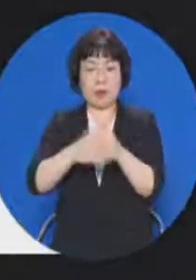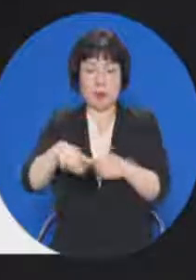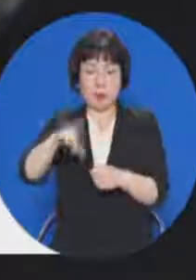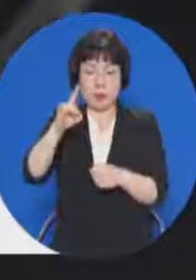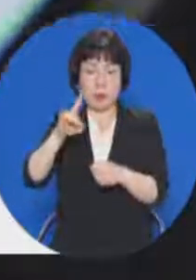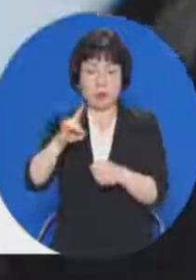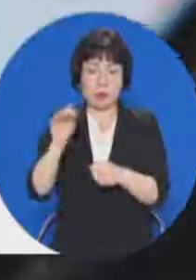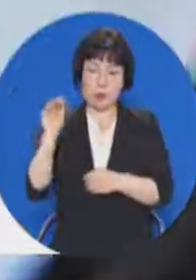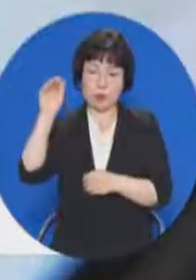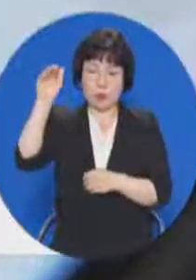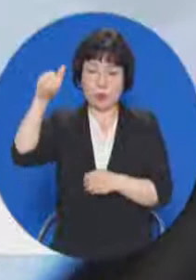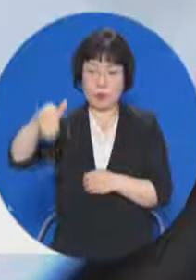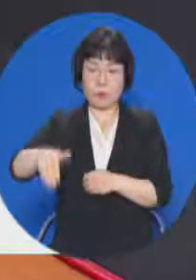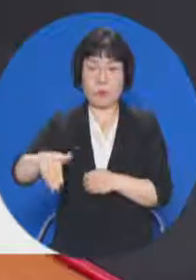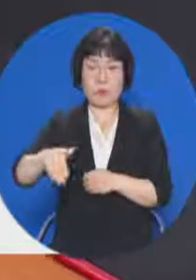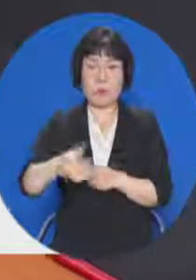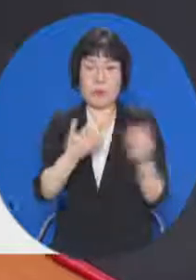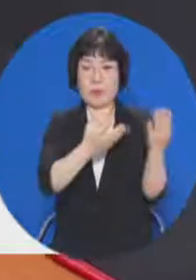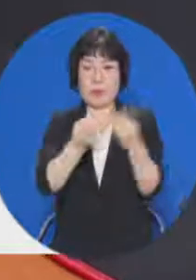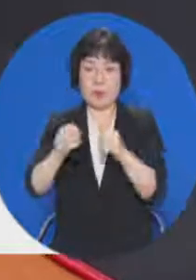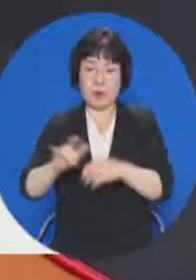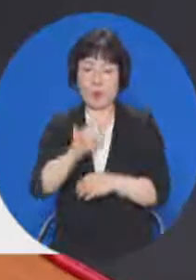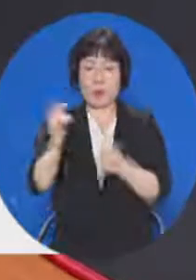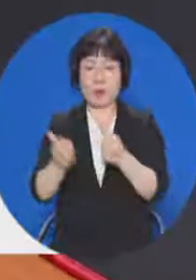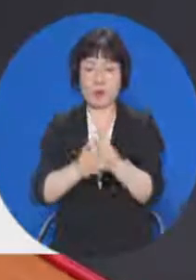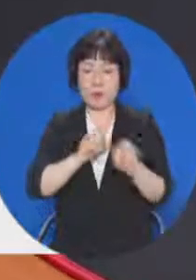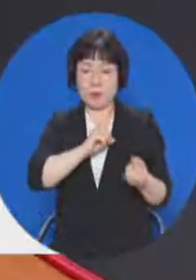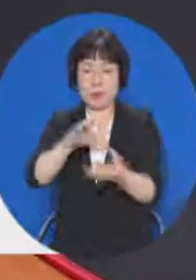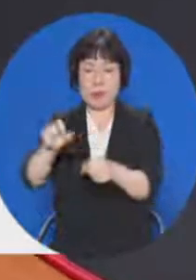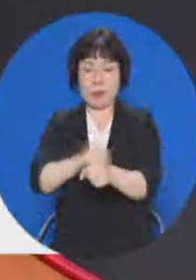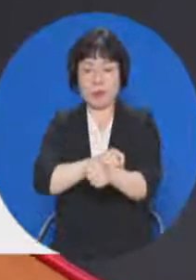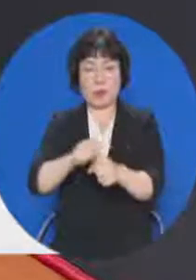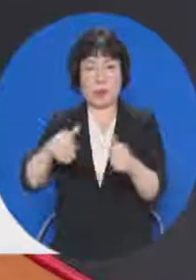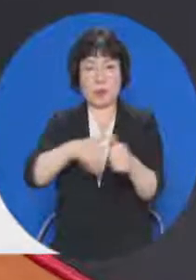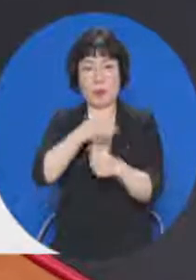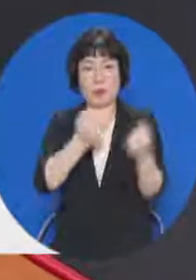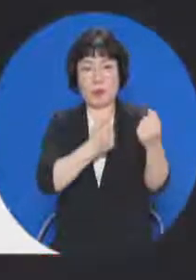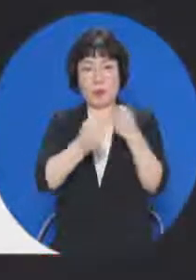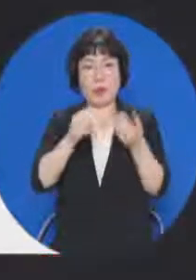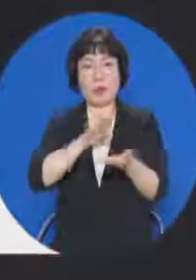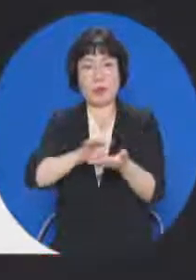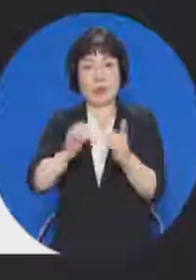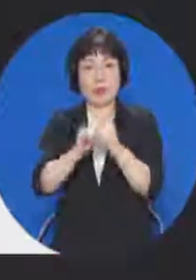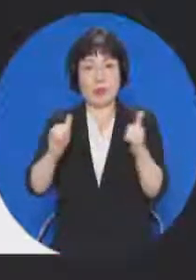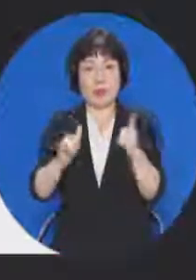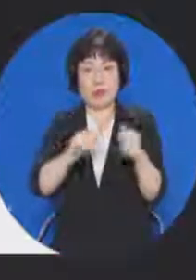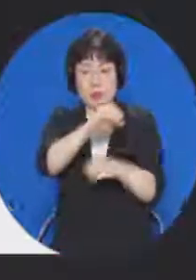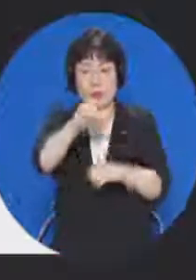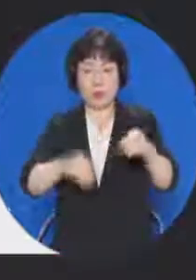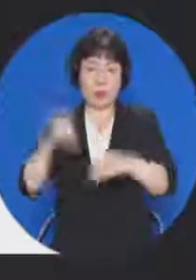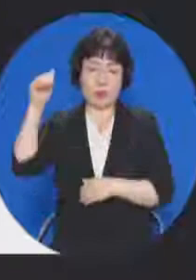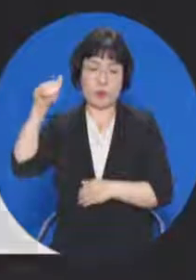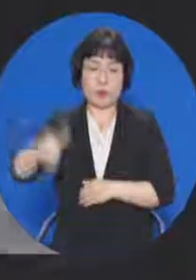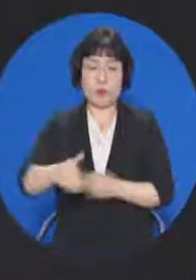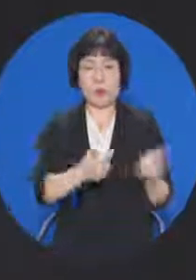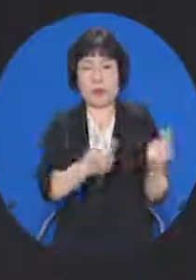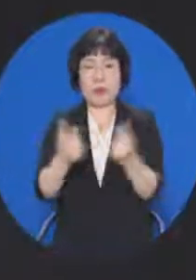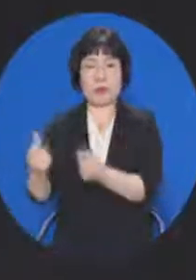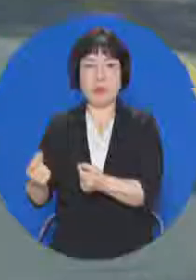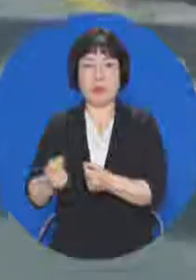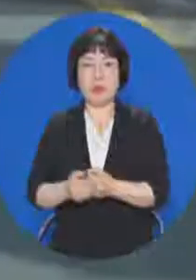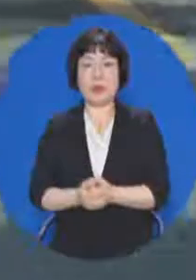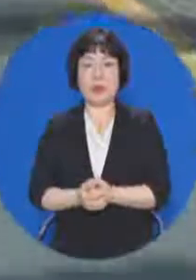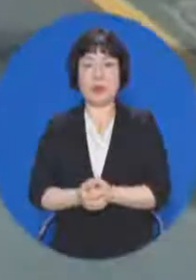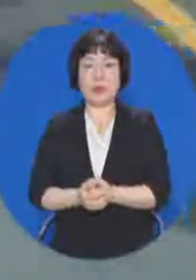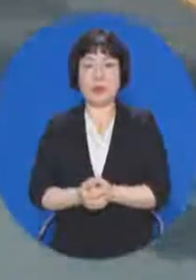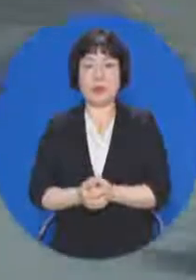반짝 흥행의 그치고 있고 코로나 이 그로 인한 배달 특수 속에서도 이용객이 오히려 줄어든 경우도 적지 않습니다